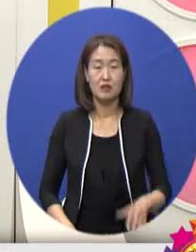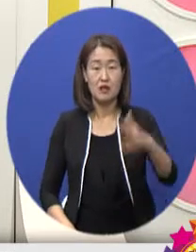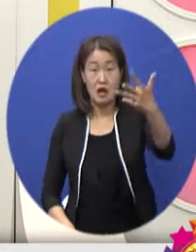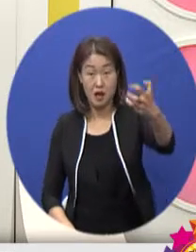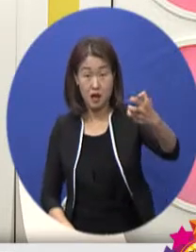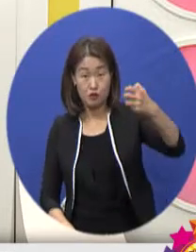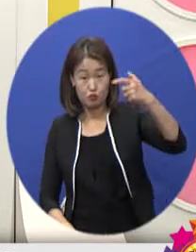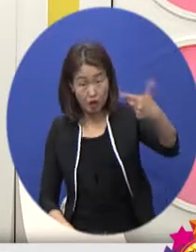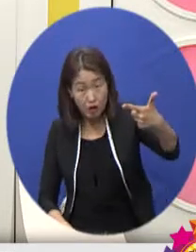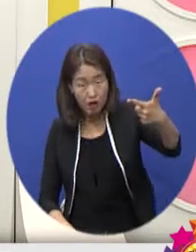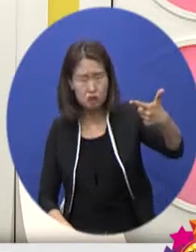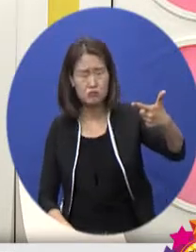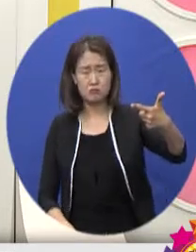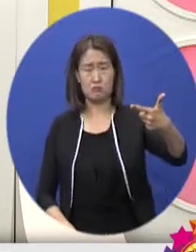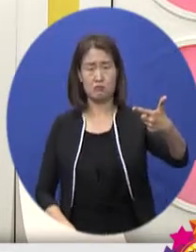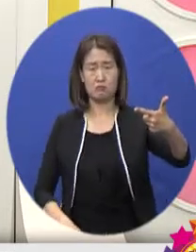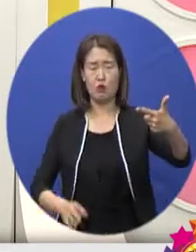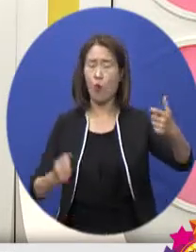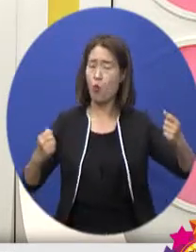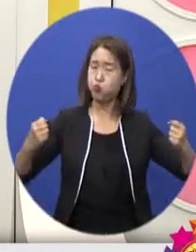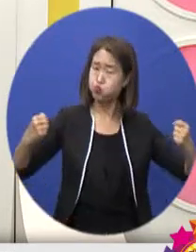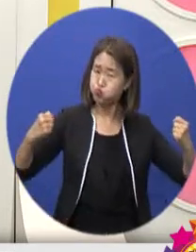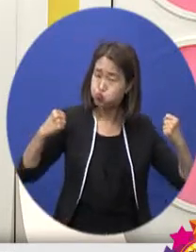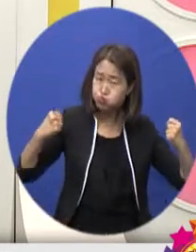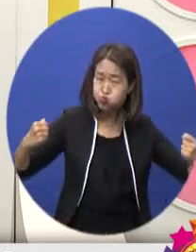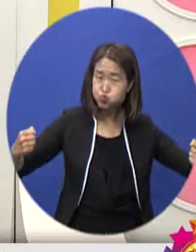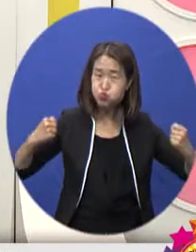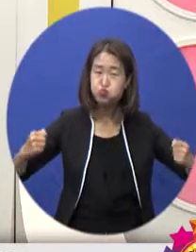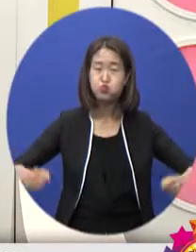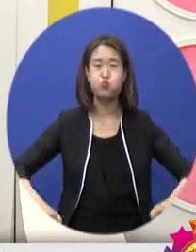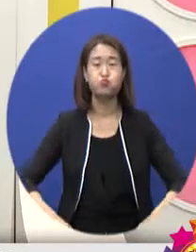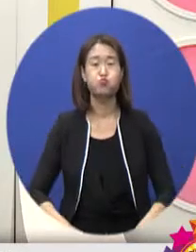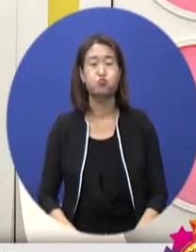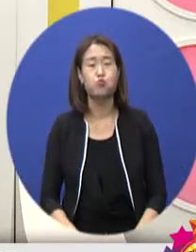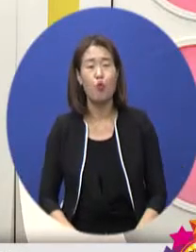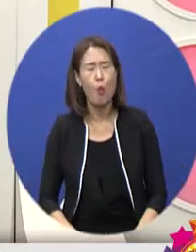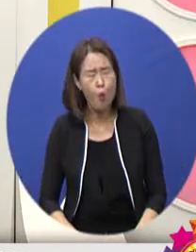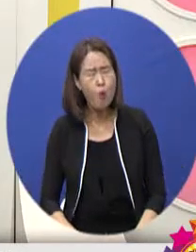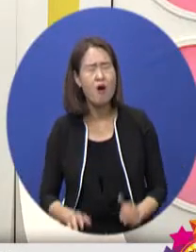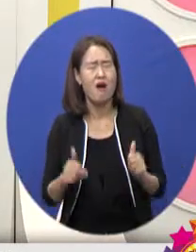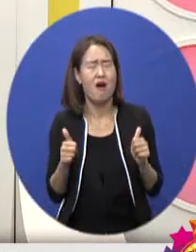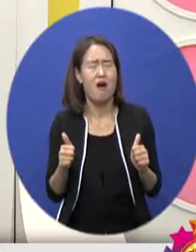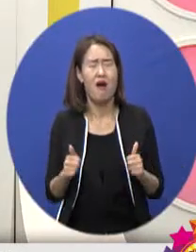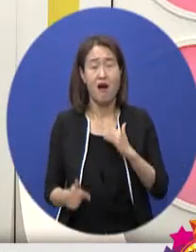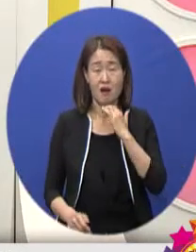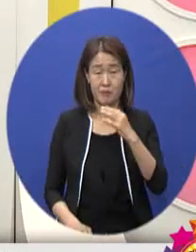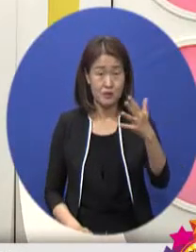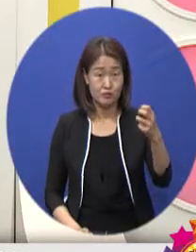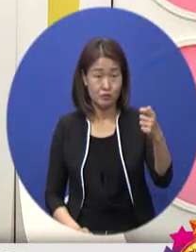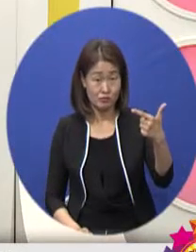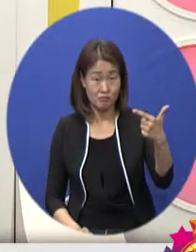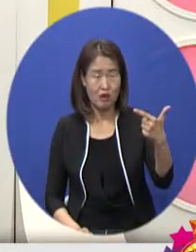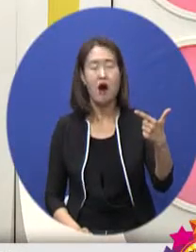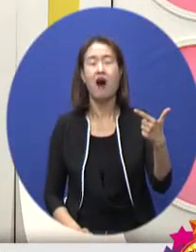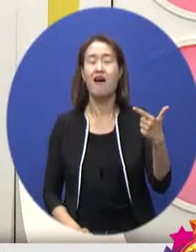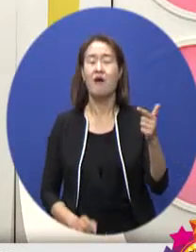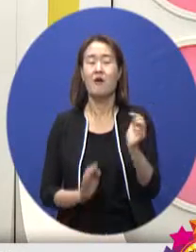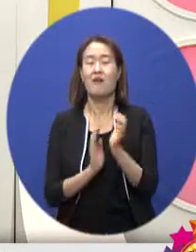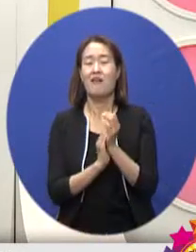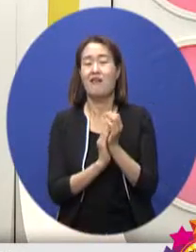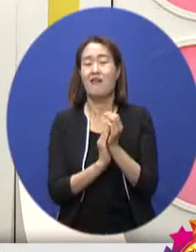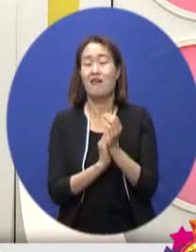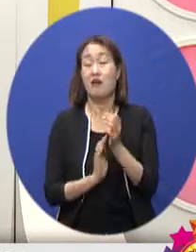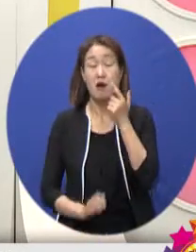86세. 진짜? 정정하시네, 어머니 목소리가요. 예. 네. 어머나, 86세세요? 와.